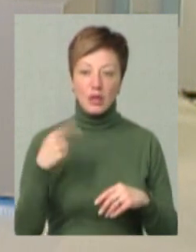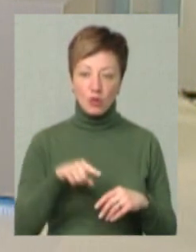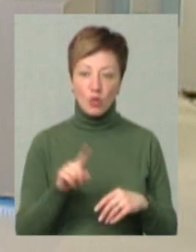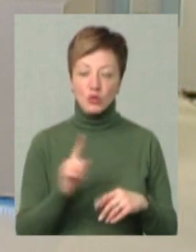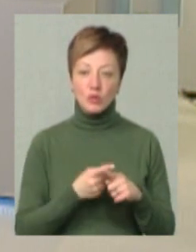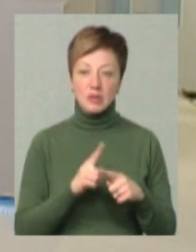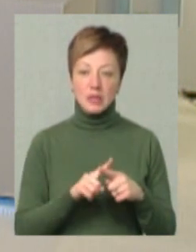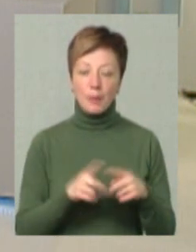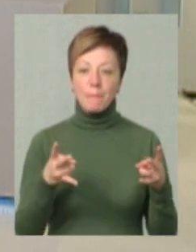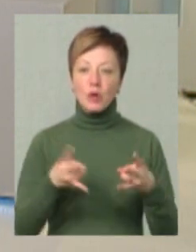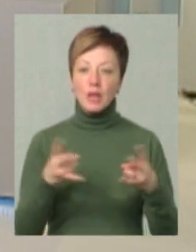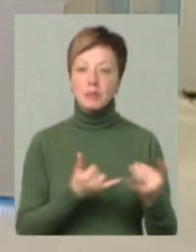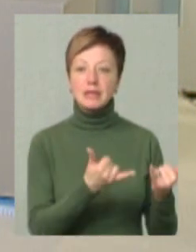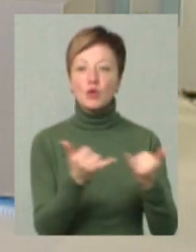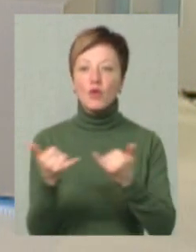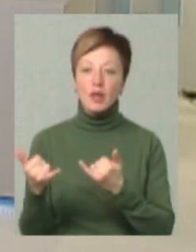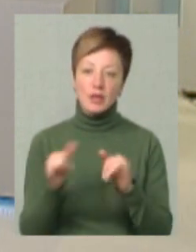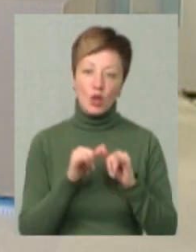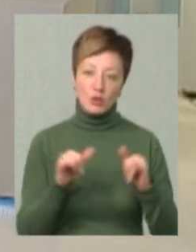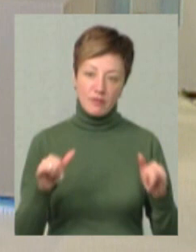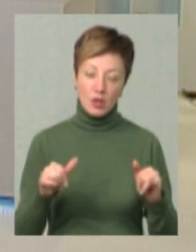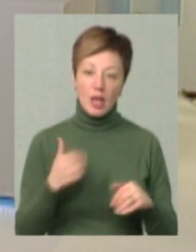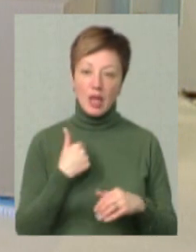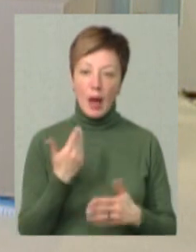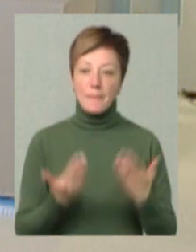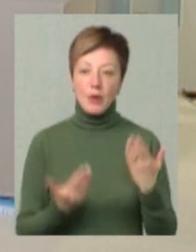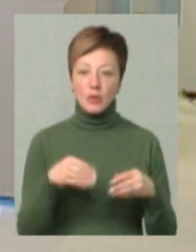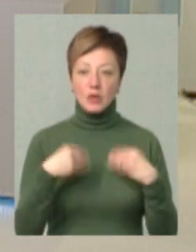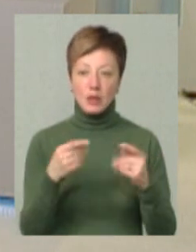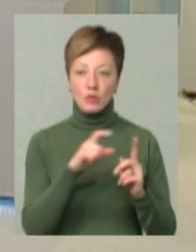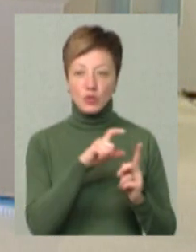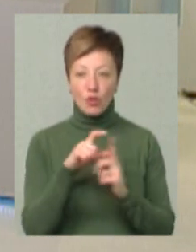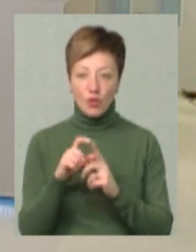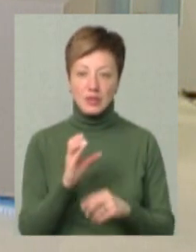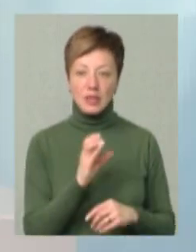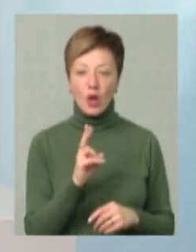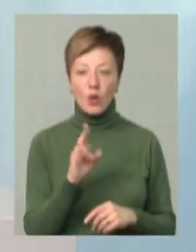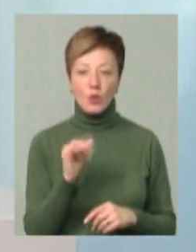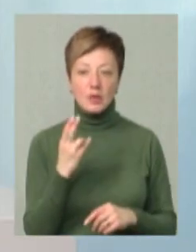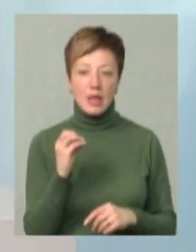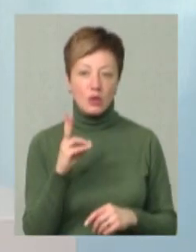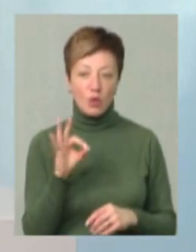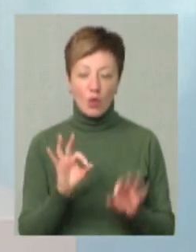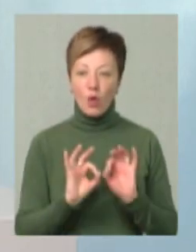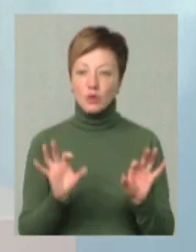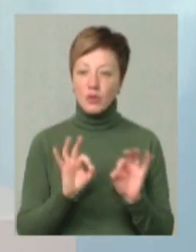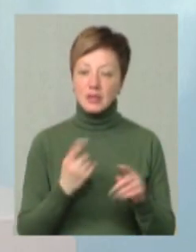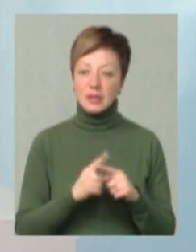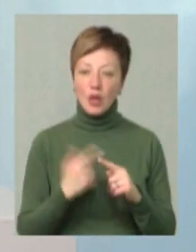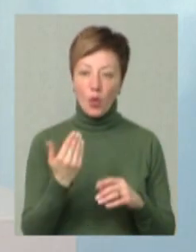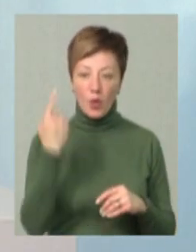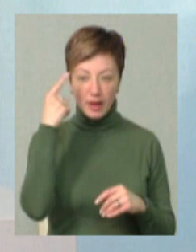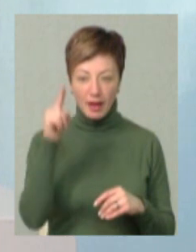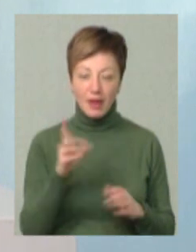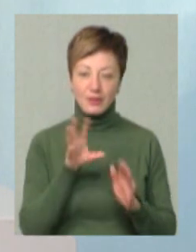щоб ці потреби задовольнити і розвинути. Я, мабуть, надам слово зараз Станіславу Куценку, щоб він розповів, тому що це його